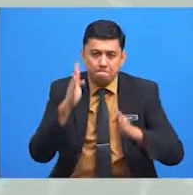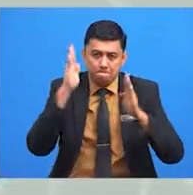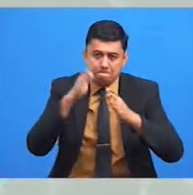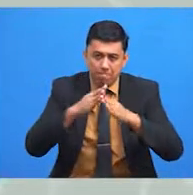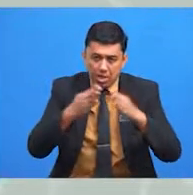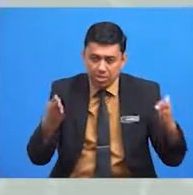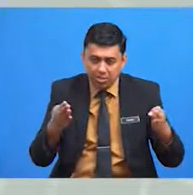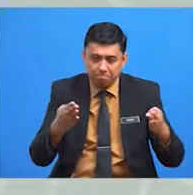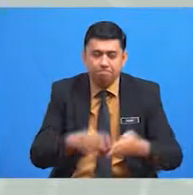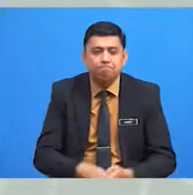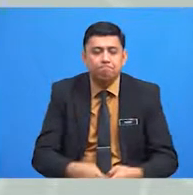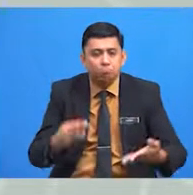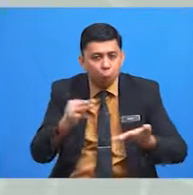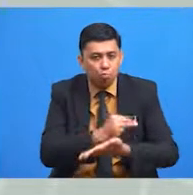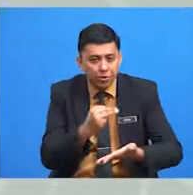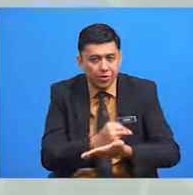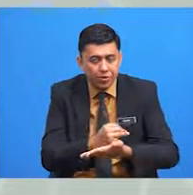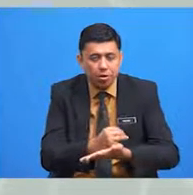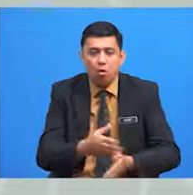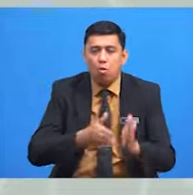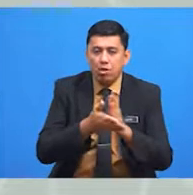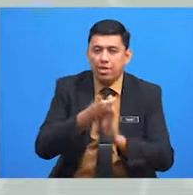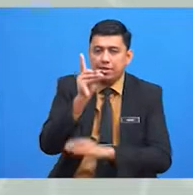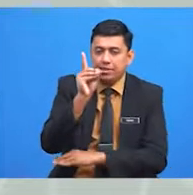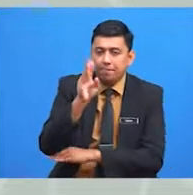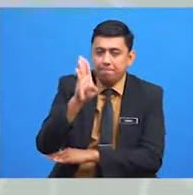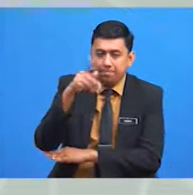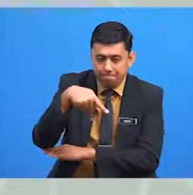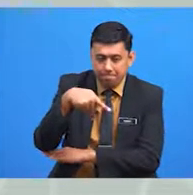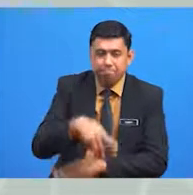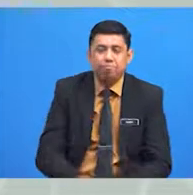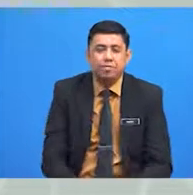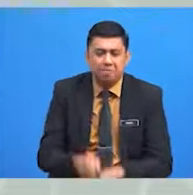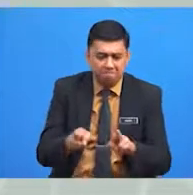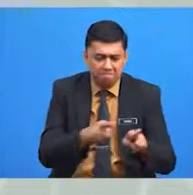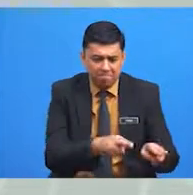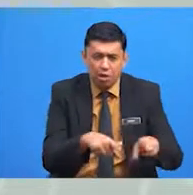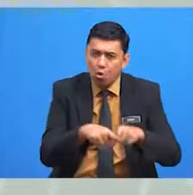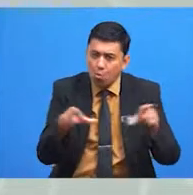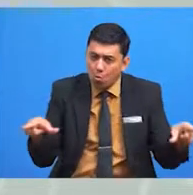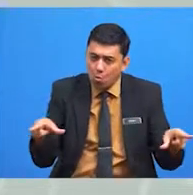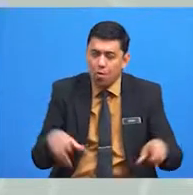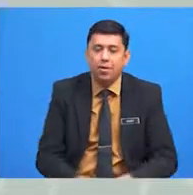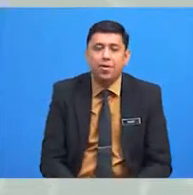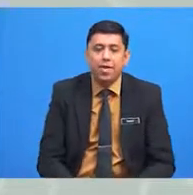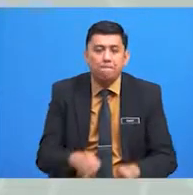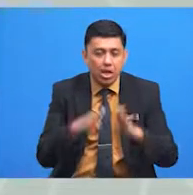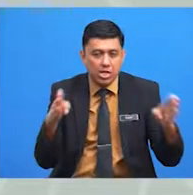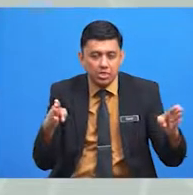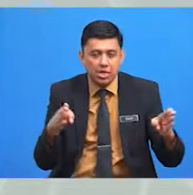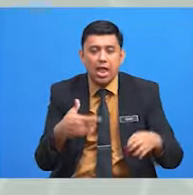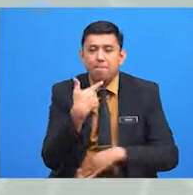Dewan Bahasa dan Pustaka. Proses perancangan lebih pesat berbanding bahasa